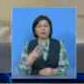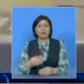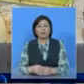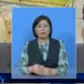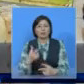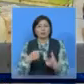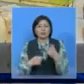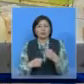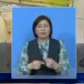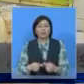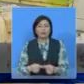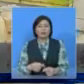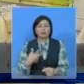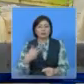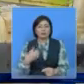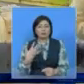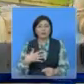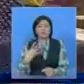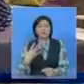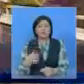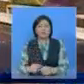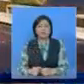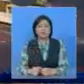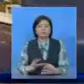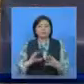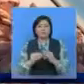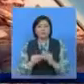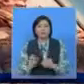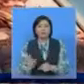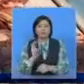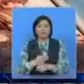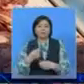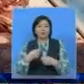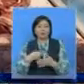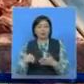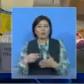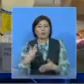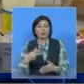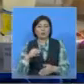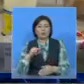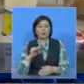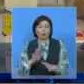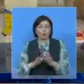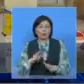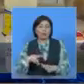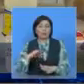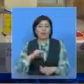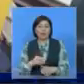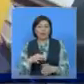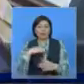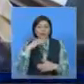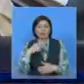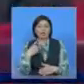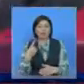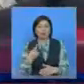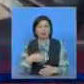молоко в обычные дни по 300-350. В целом посетители купили 3 тонны мяса, 300 литров молока, 1